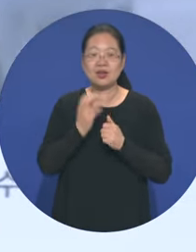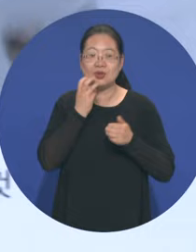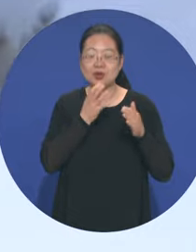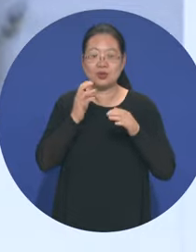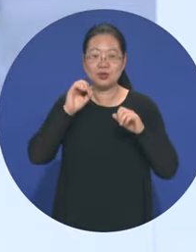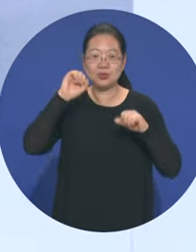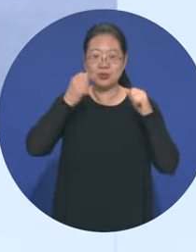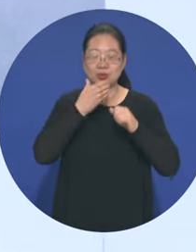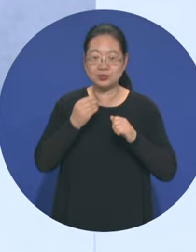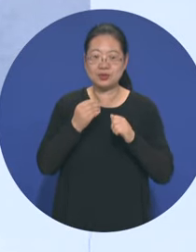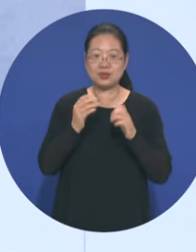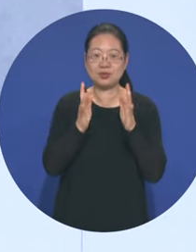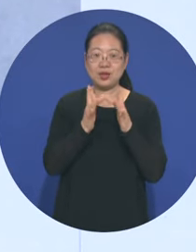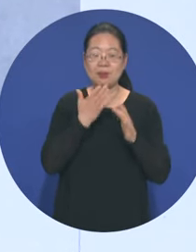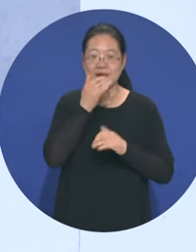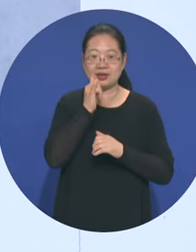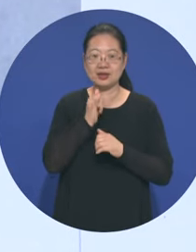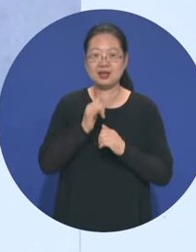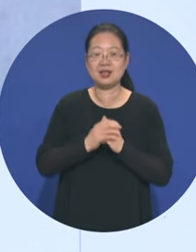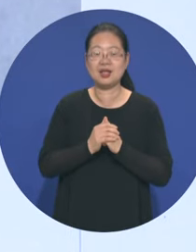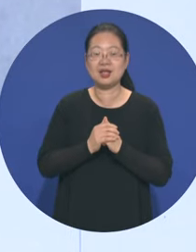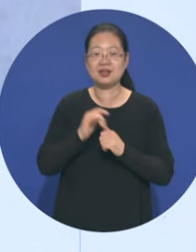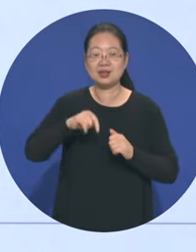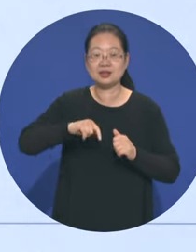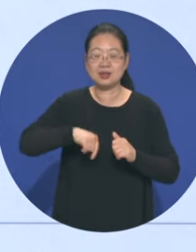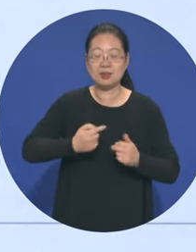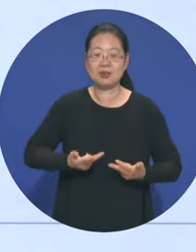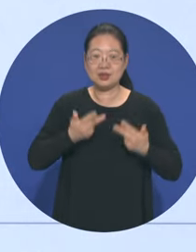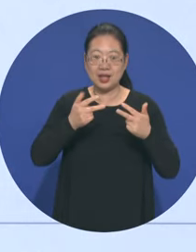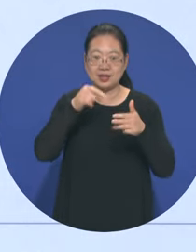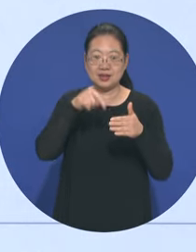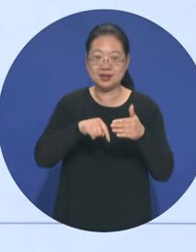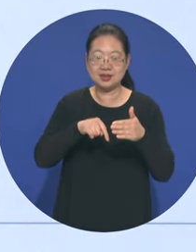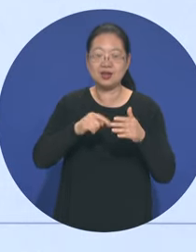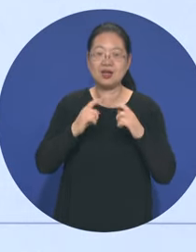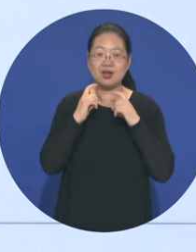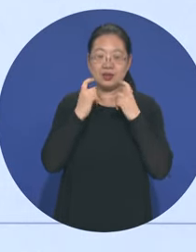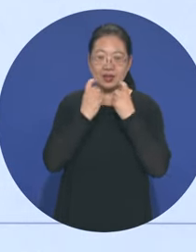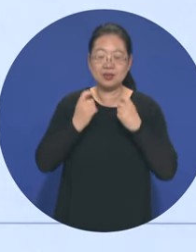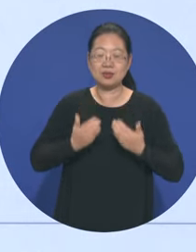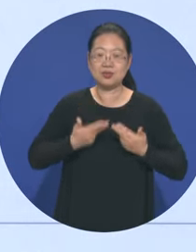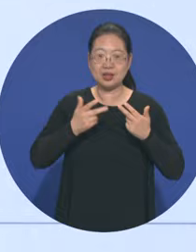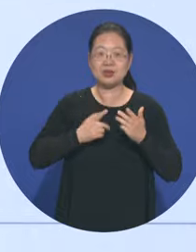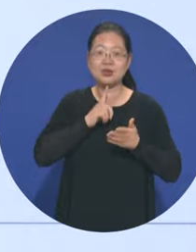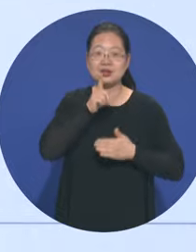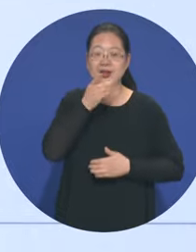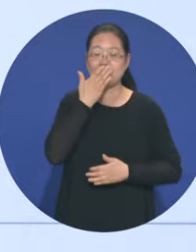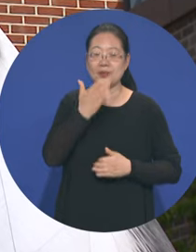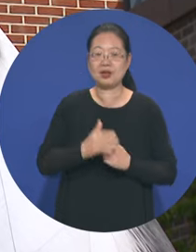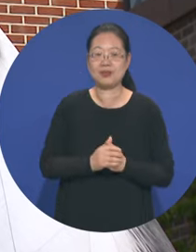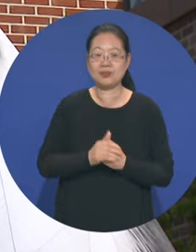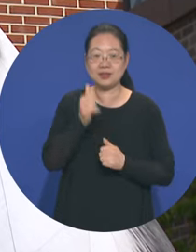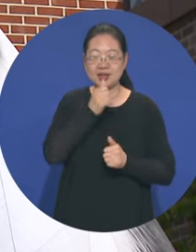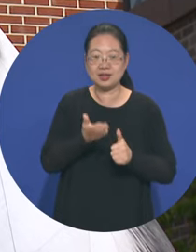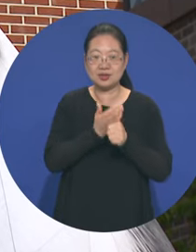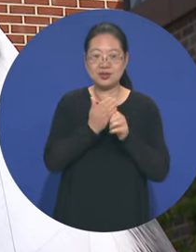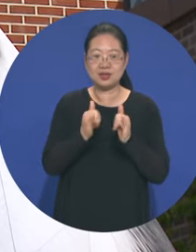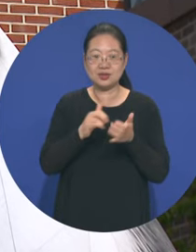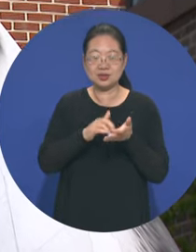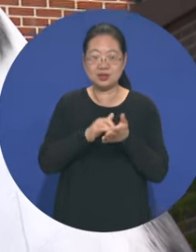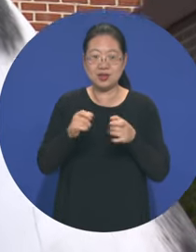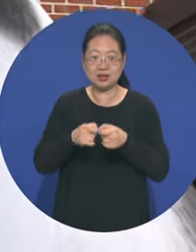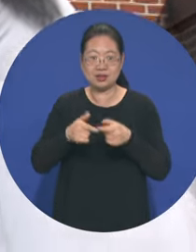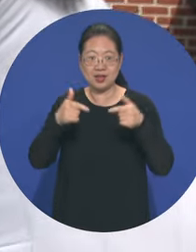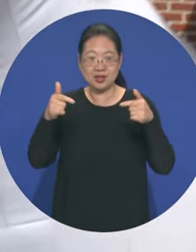동물복지 플랫폼에서 할 수 있고 1365 봉사 포털에서는 개인봉사 활동 신청을 할 수 있습니다 고양이